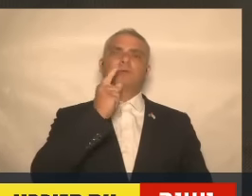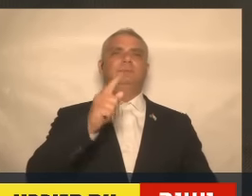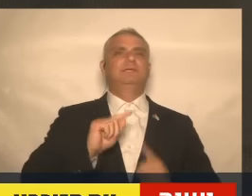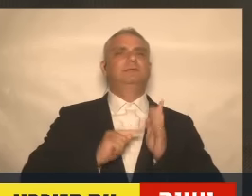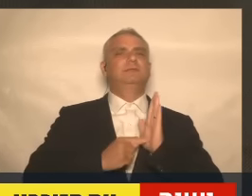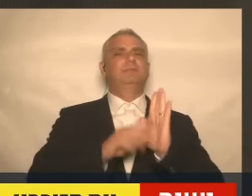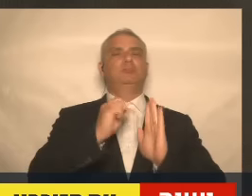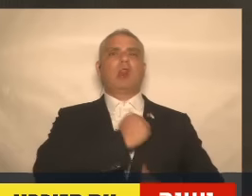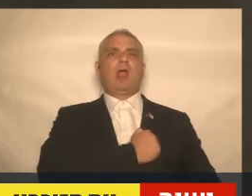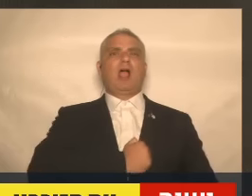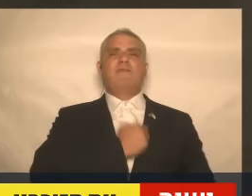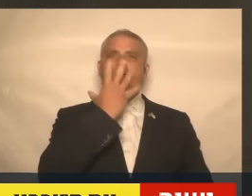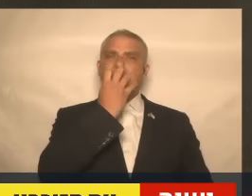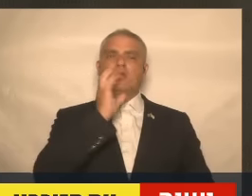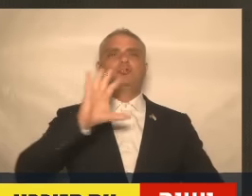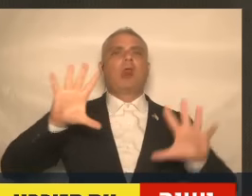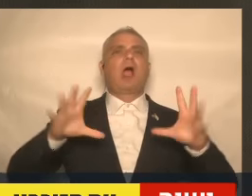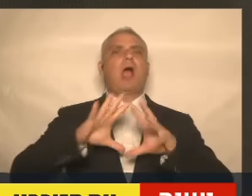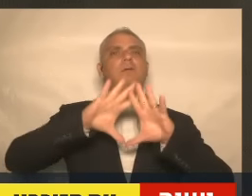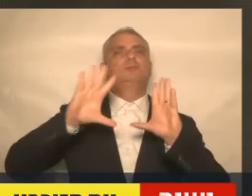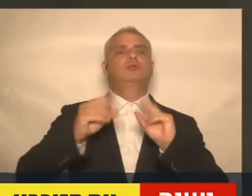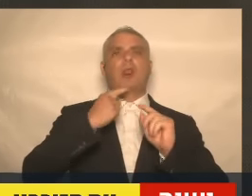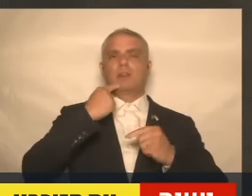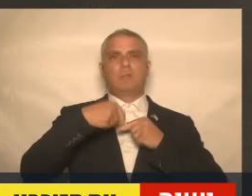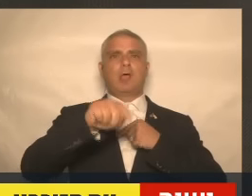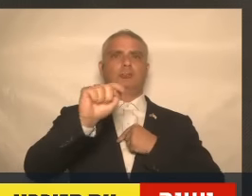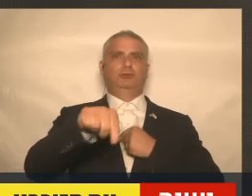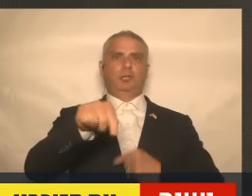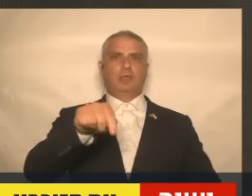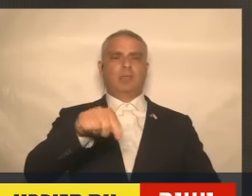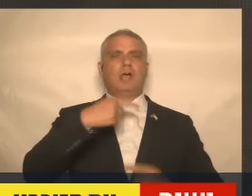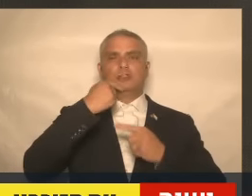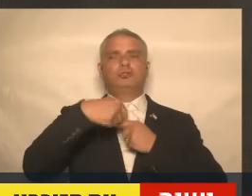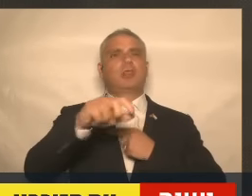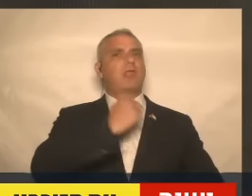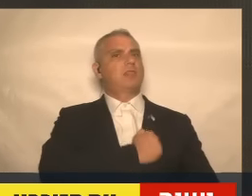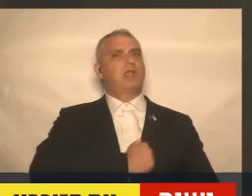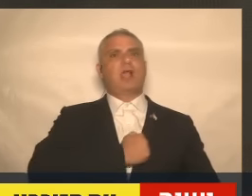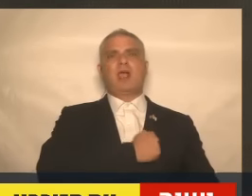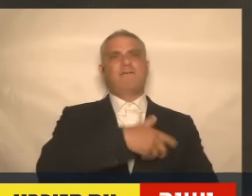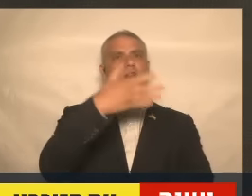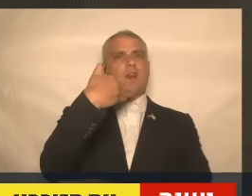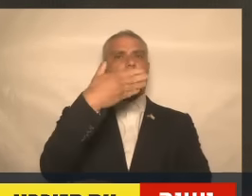וסמל לאבל ויגון של עם שלם בשנה הזו, שנת אבל לאומית.